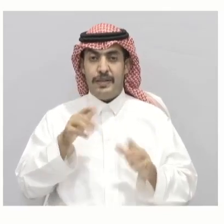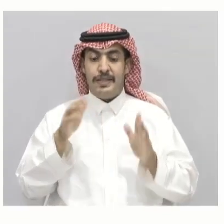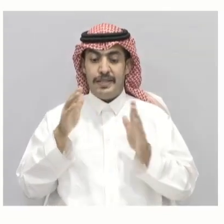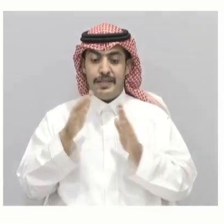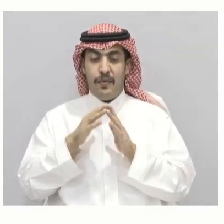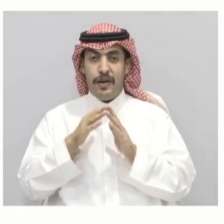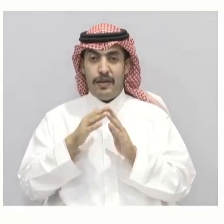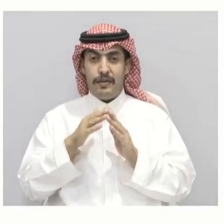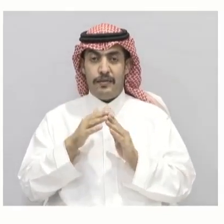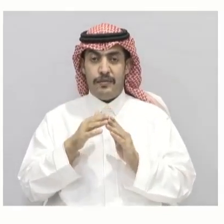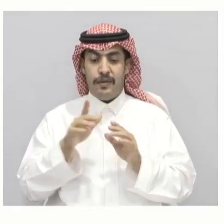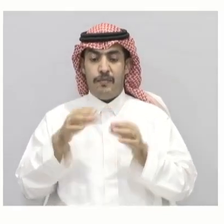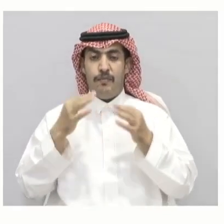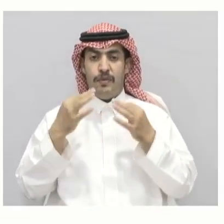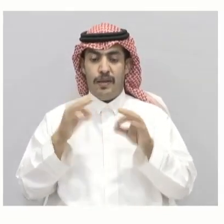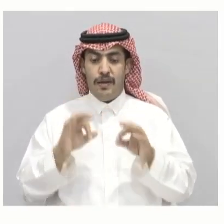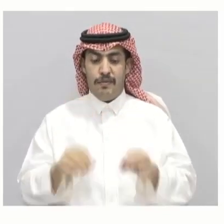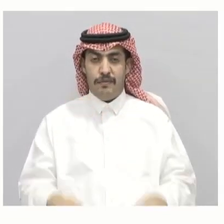زاويتان متكاملتان